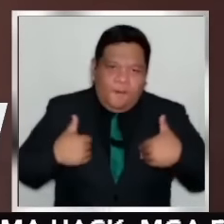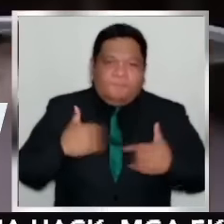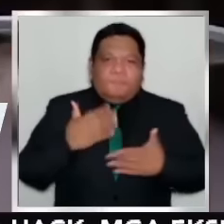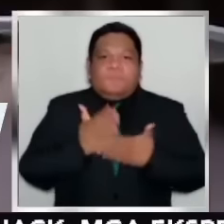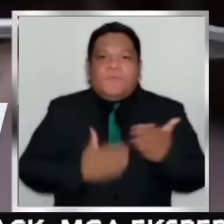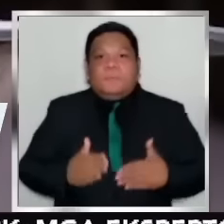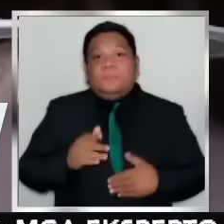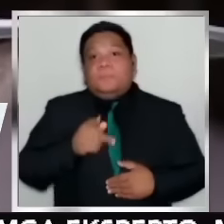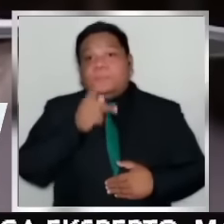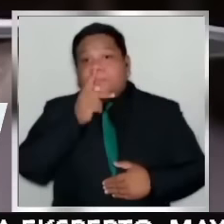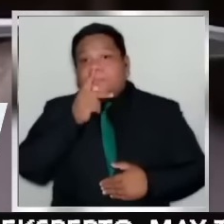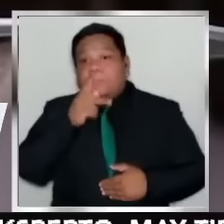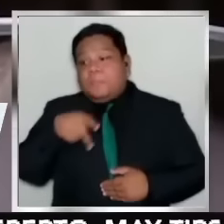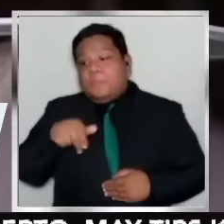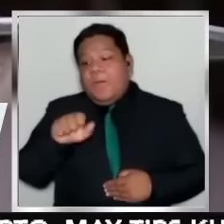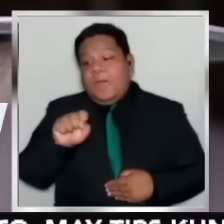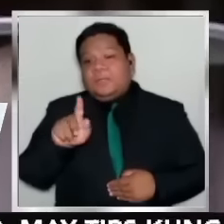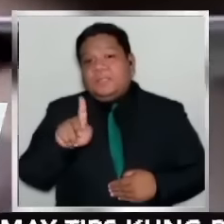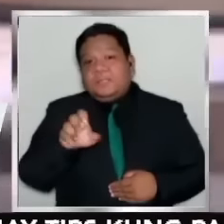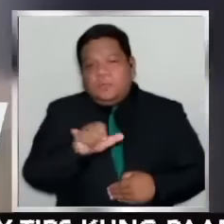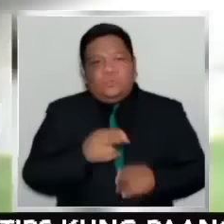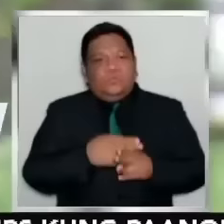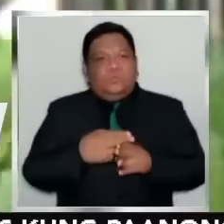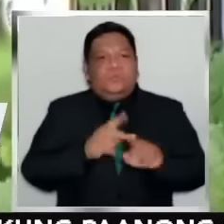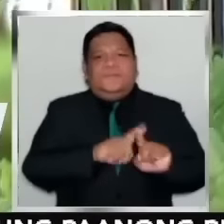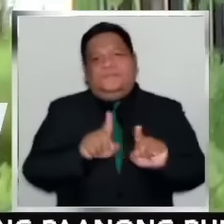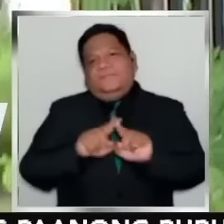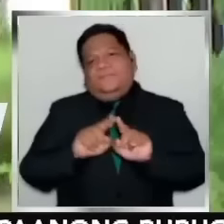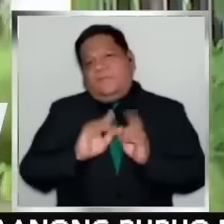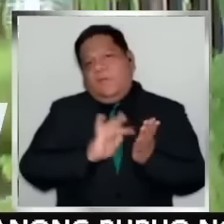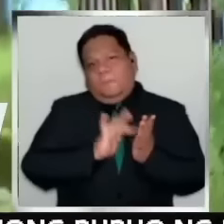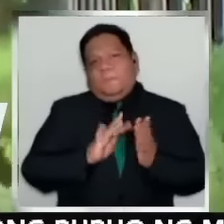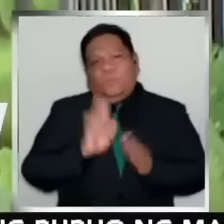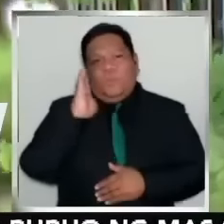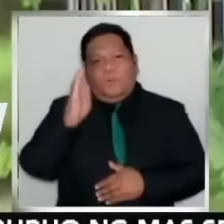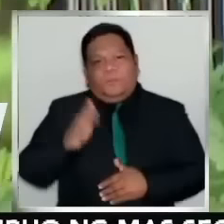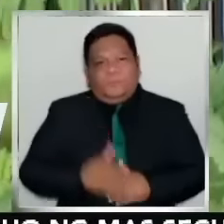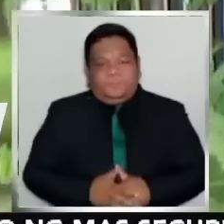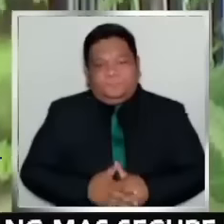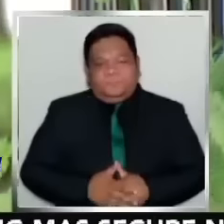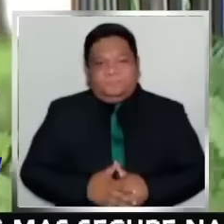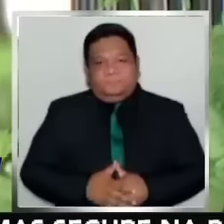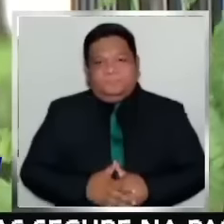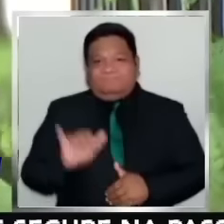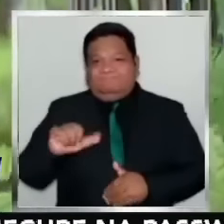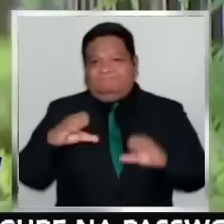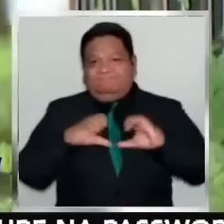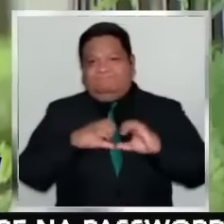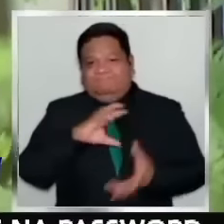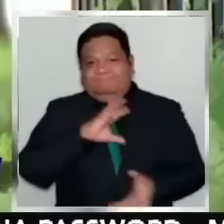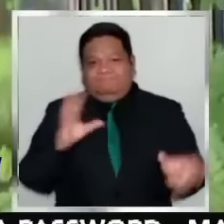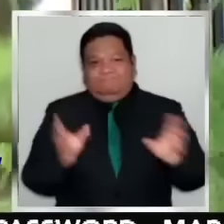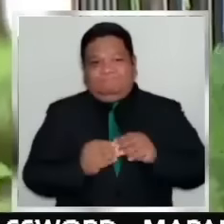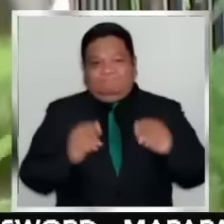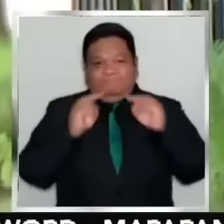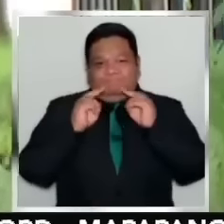na sa maraming platforms. Para sa GMA Integrated News, Oscar Oida,